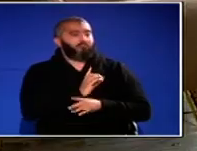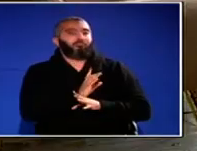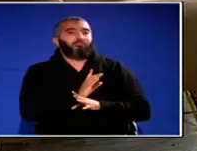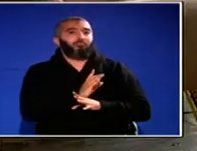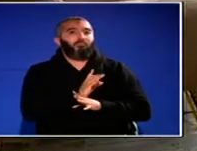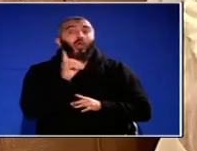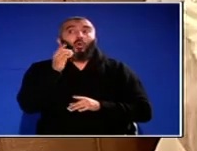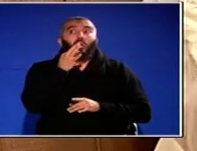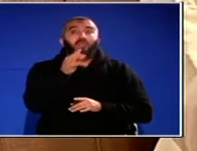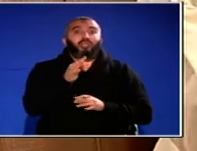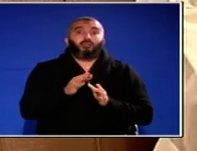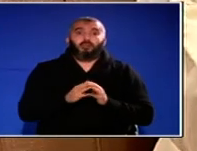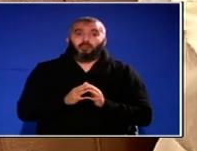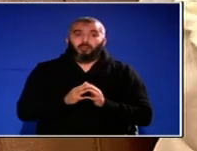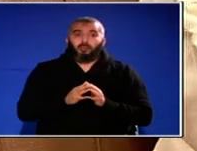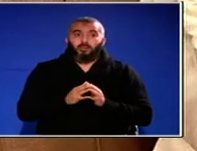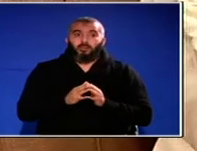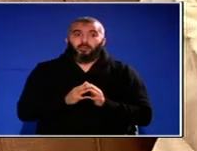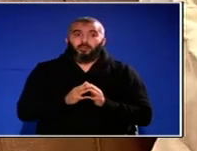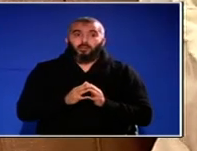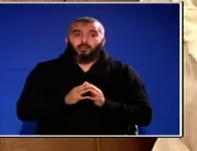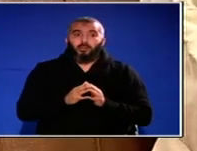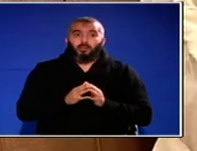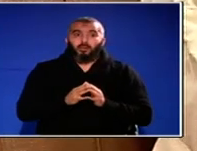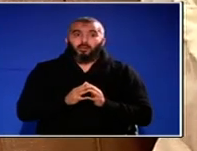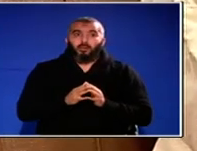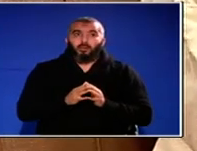الذي اعلمه ان الدية تتعلق بقتل الخطأ.